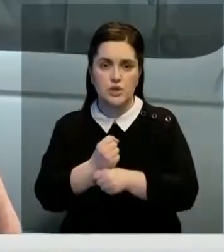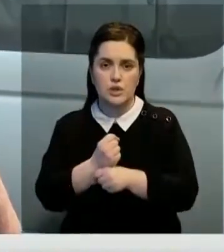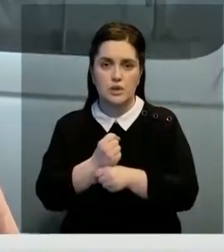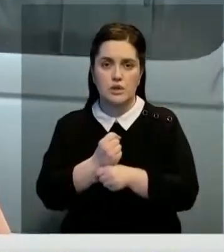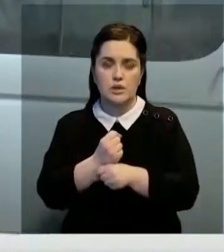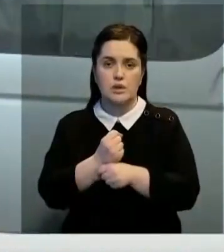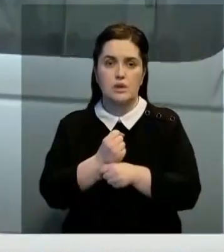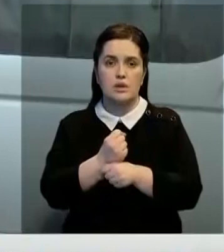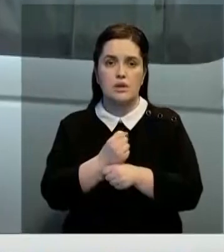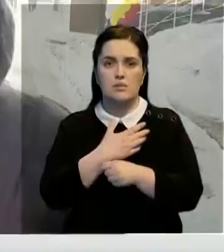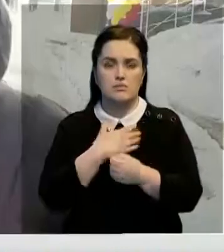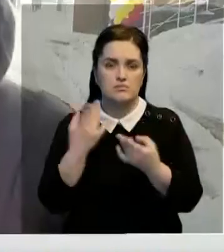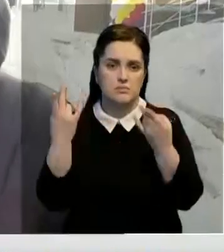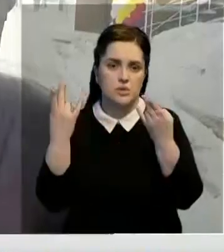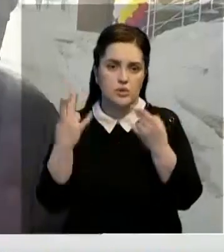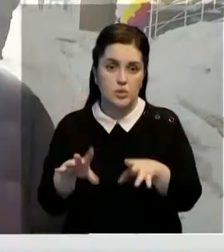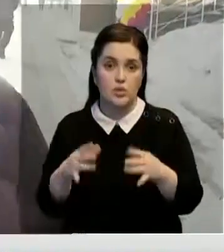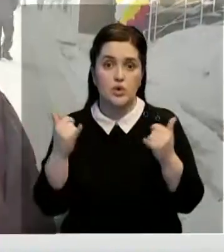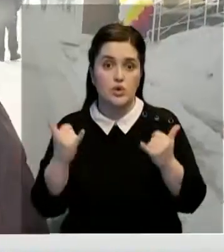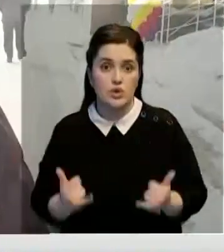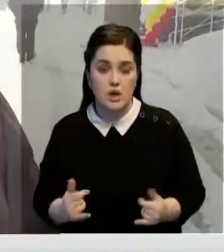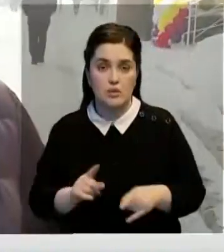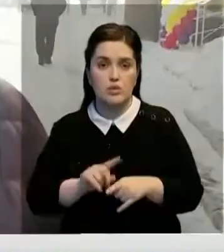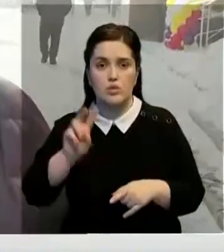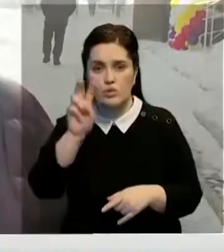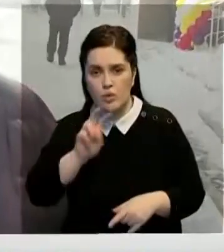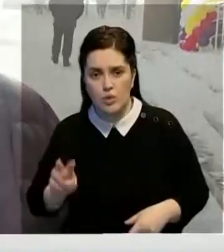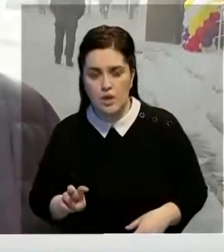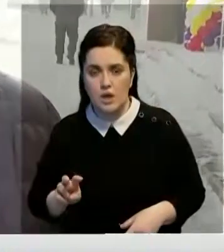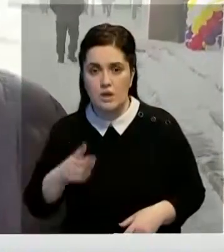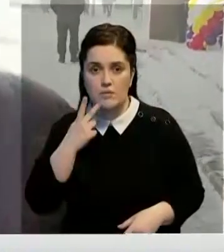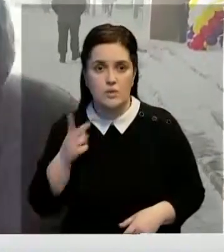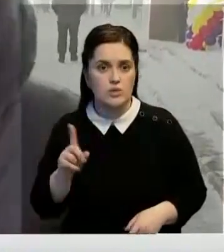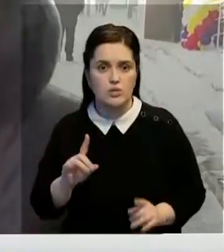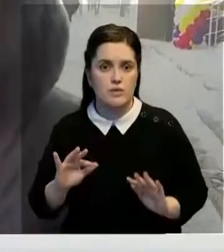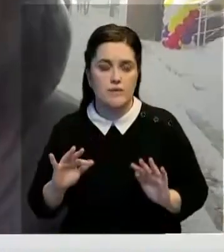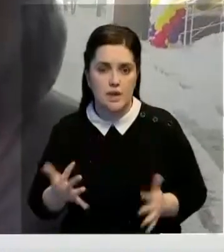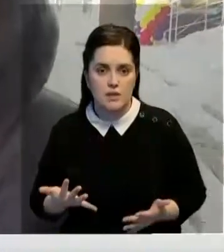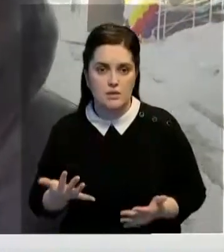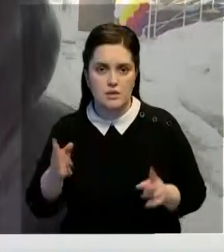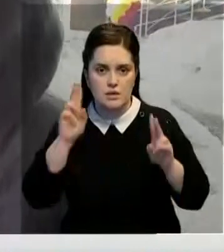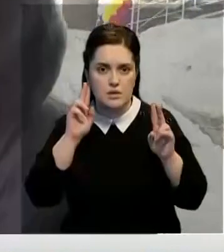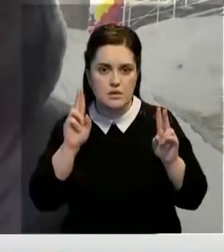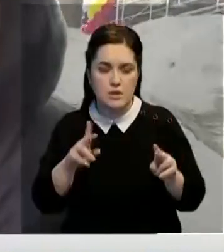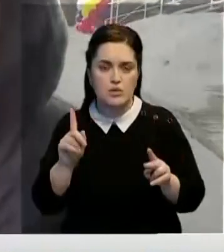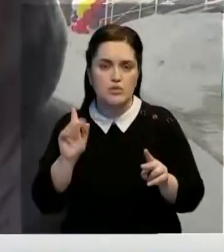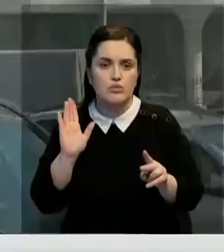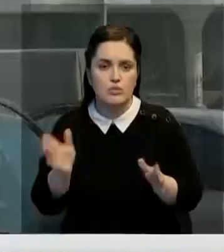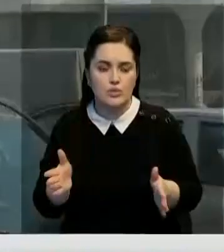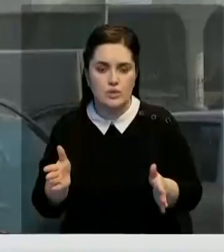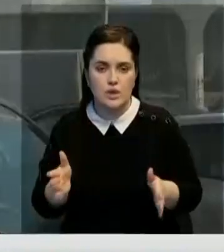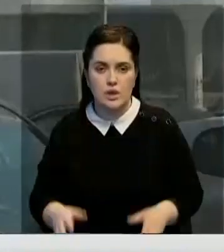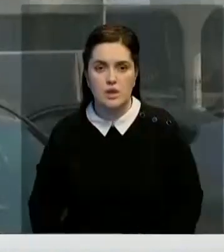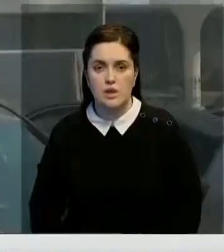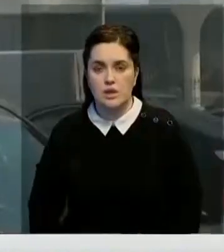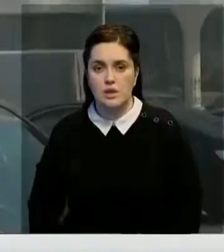нам нет нужды. И даже сейчас, даже долларом, смотрите, что творится. Вообще не знаешь, как что. На данный